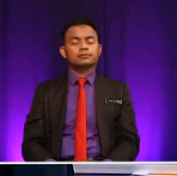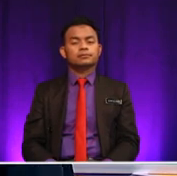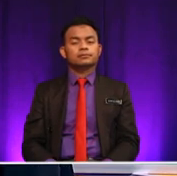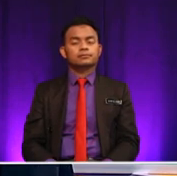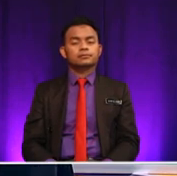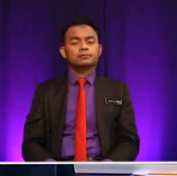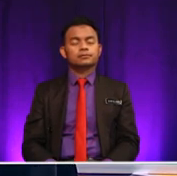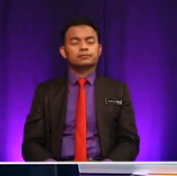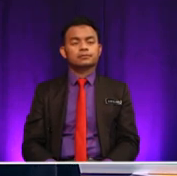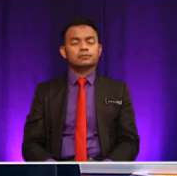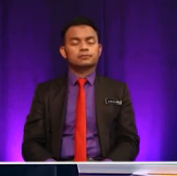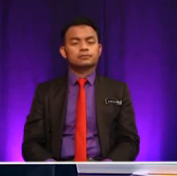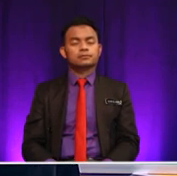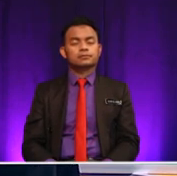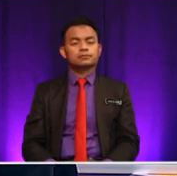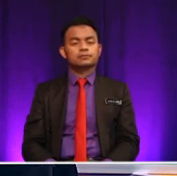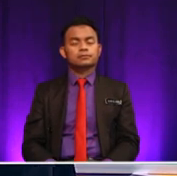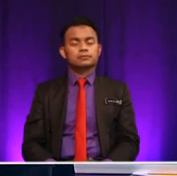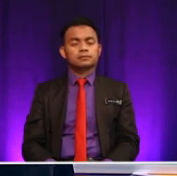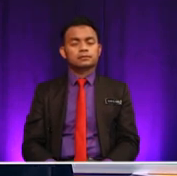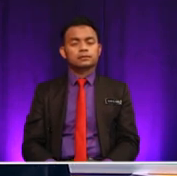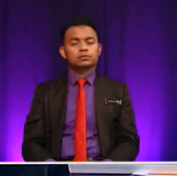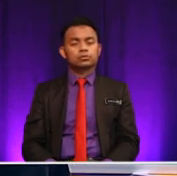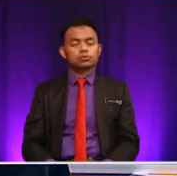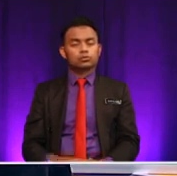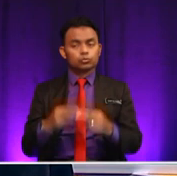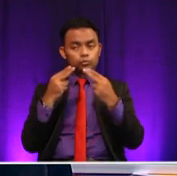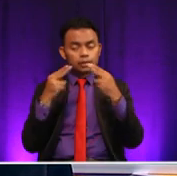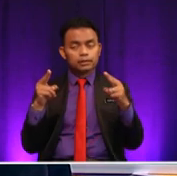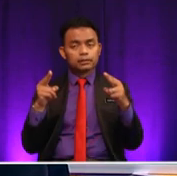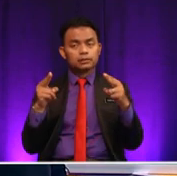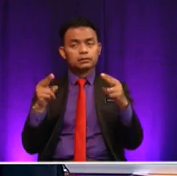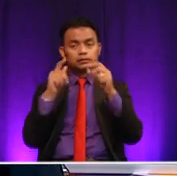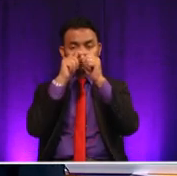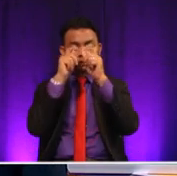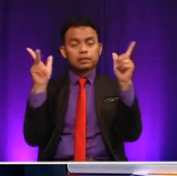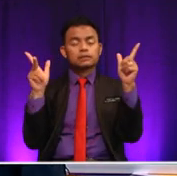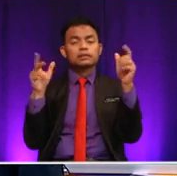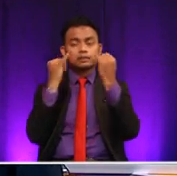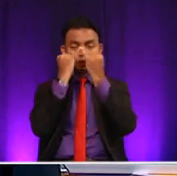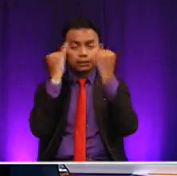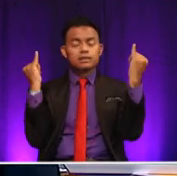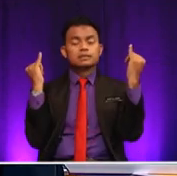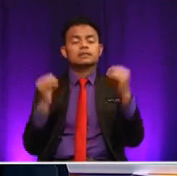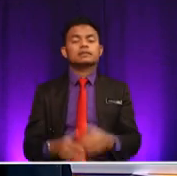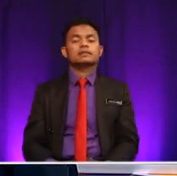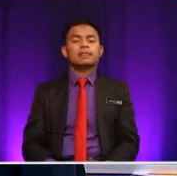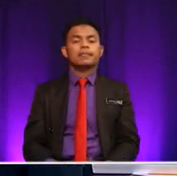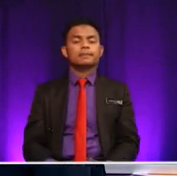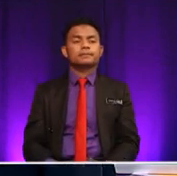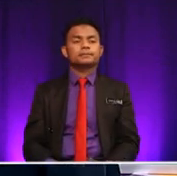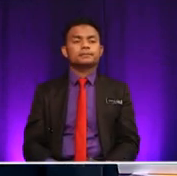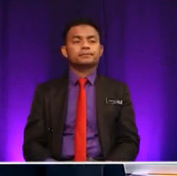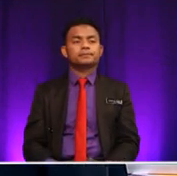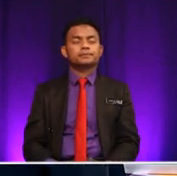kata kunci kalau dia minta Uraikan Terangkan Jelaskan jadi karena Jelaskan menurut fakta di dalam buku teks jangan